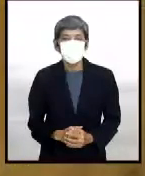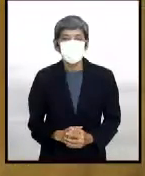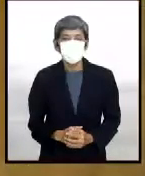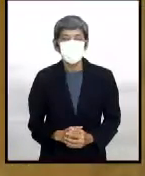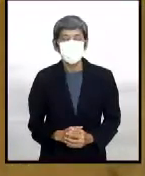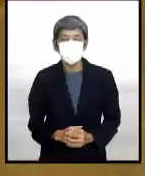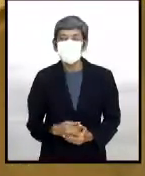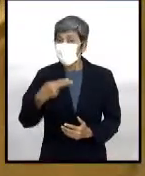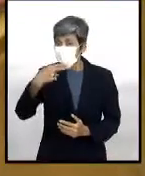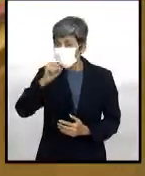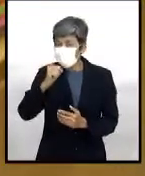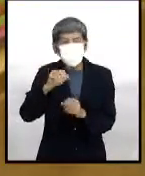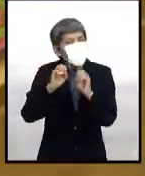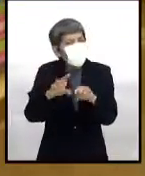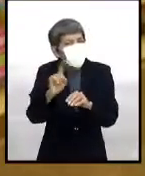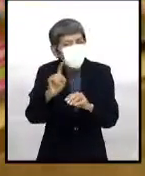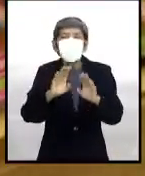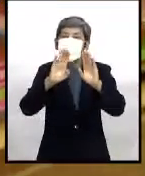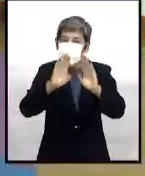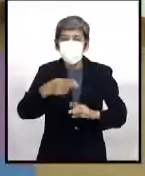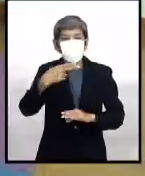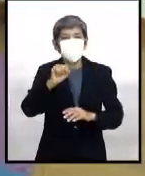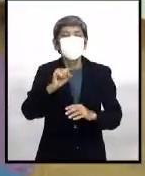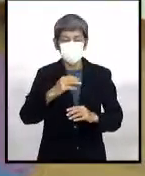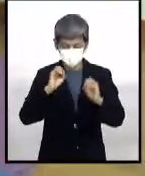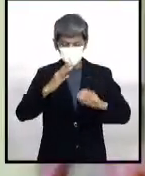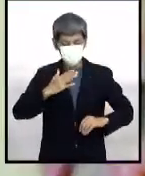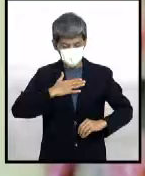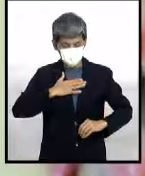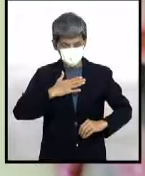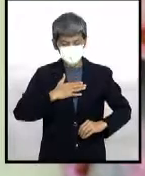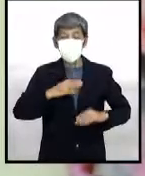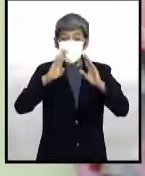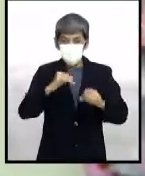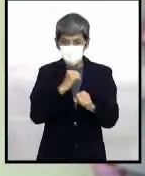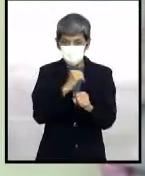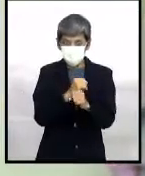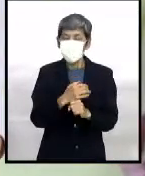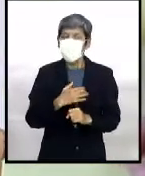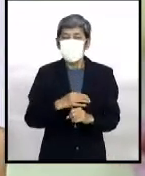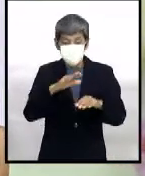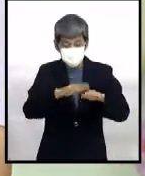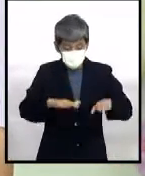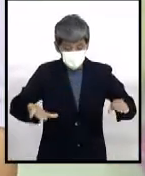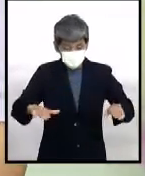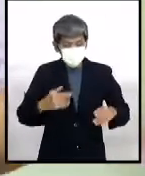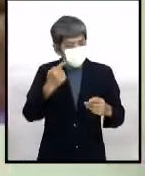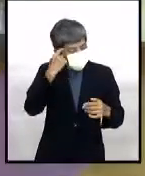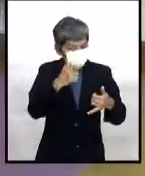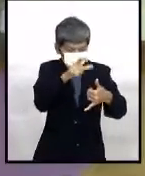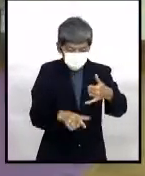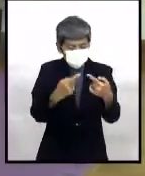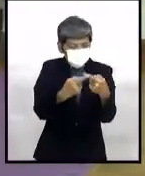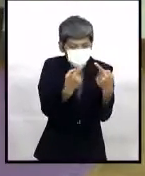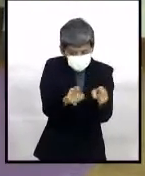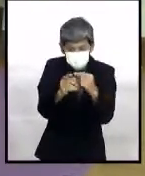สูตรในการเรียนการสอนของที่นี่เหรอคะ เป็นแบบหลักสูตรครูนัทครับหลักสูตรของผมคือตั้งหลักไว้ที่ว่าเด็กทุกคนมีความต่างไม่